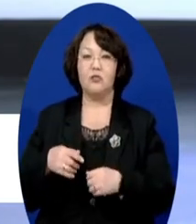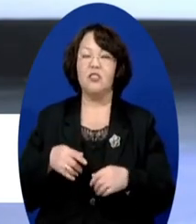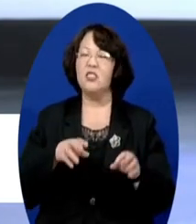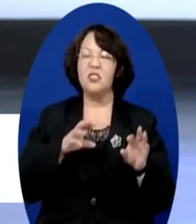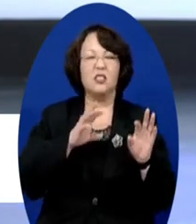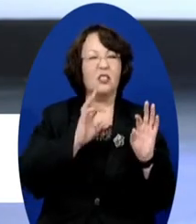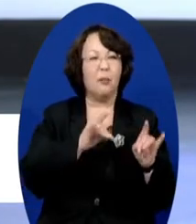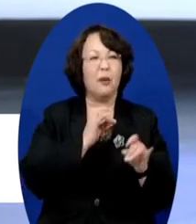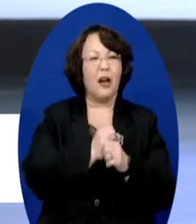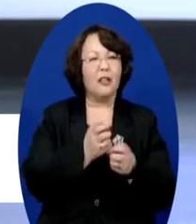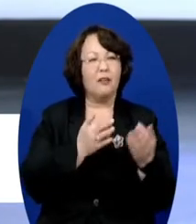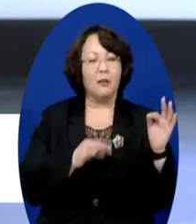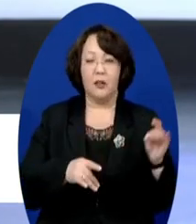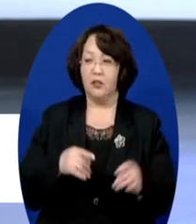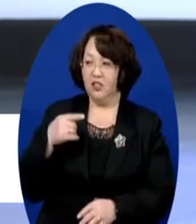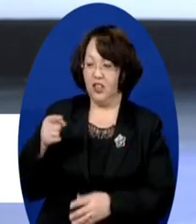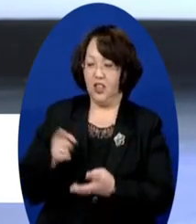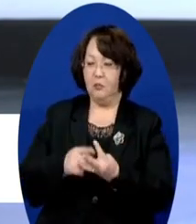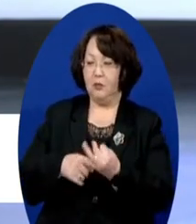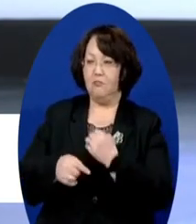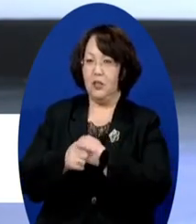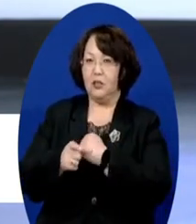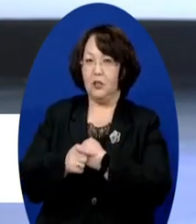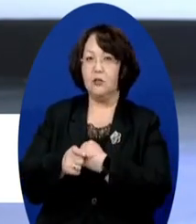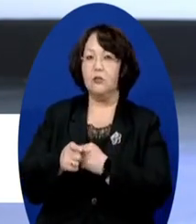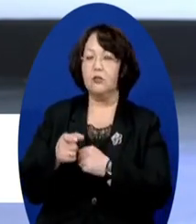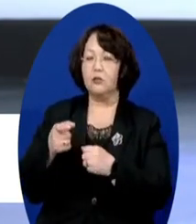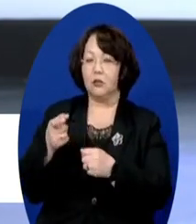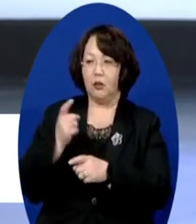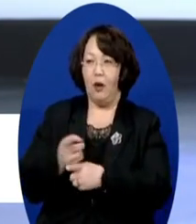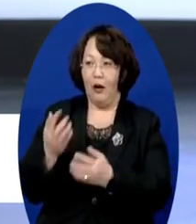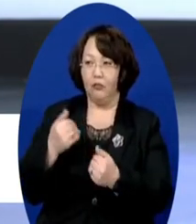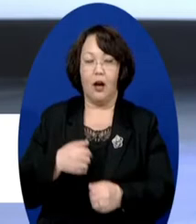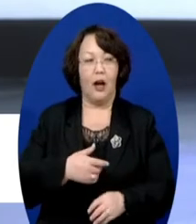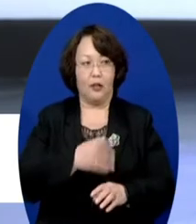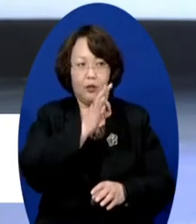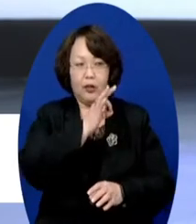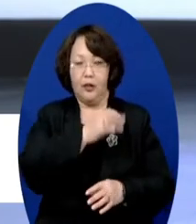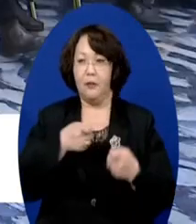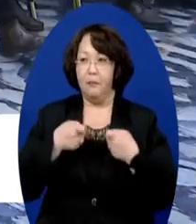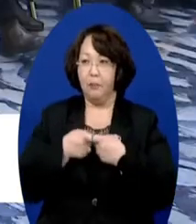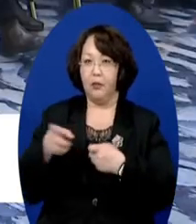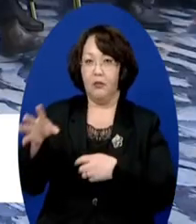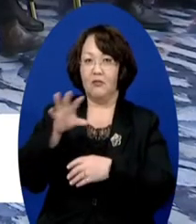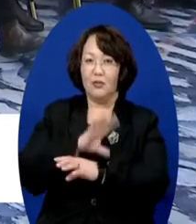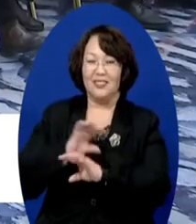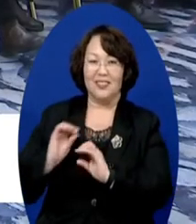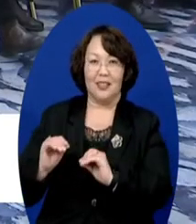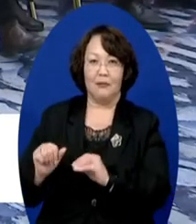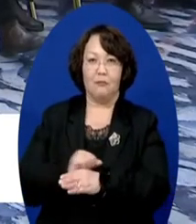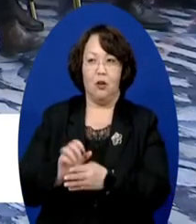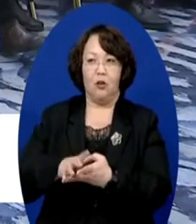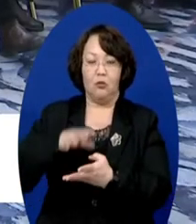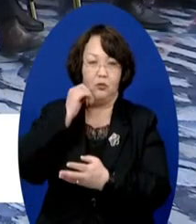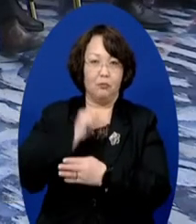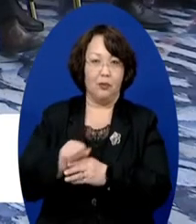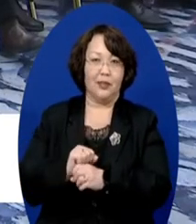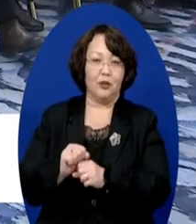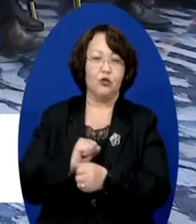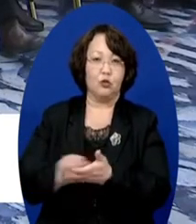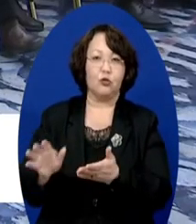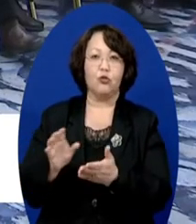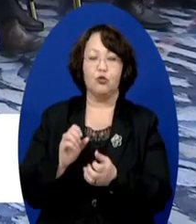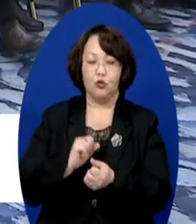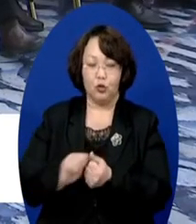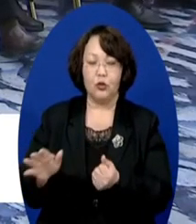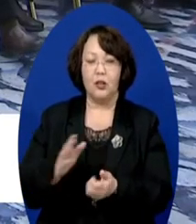хүн яг ямар чадамж, яг ямар мэдлэг эзэмших гэдэг нь тэрийгэ тооцоолоод явдаг энэ зөв тогтолцоолоо шилжүүлдэг гэж. Мэргэжлийн боловсрал